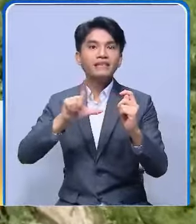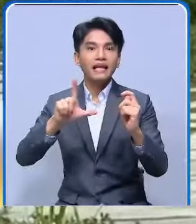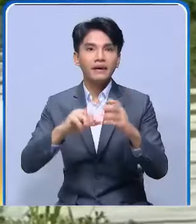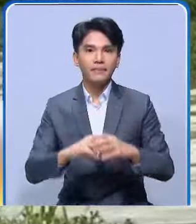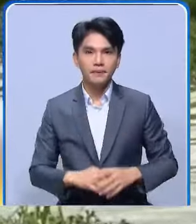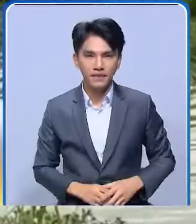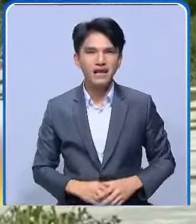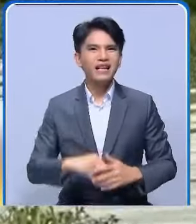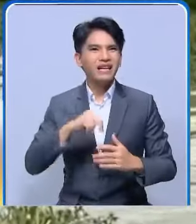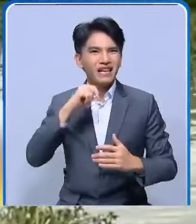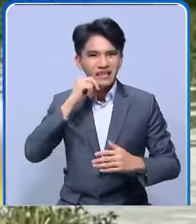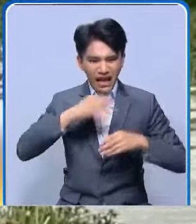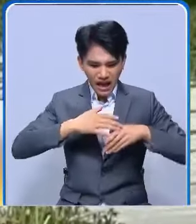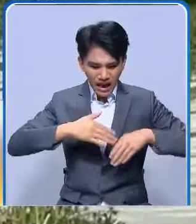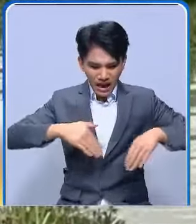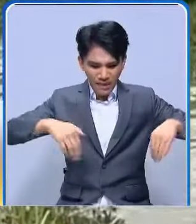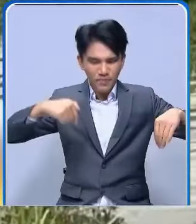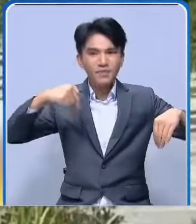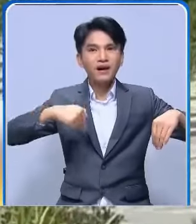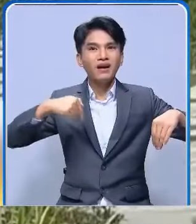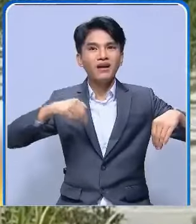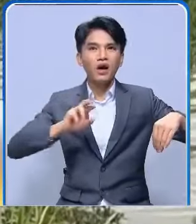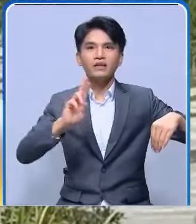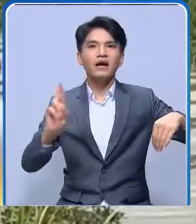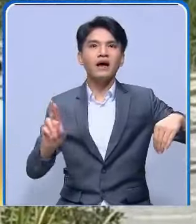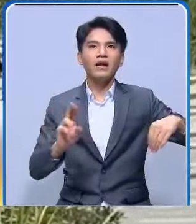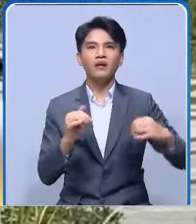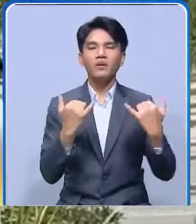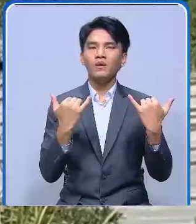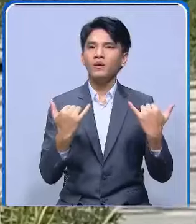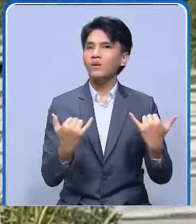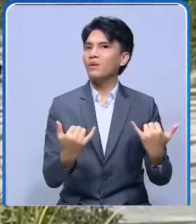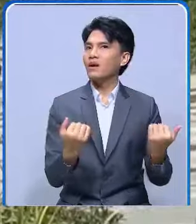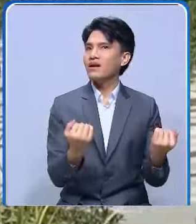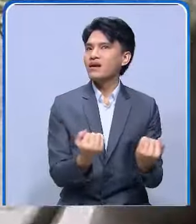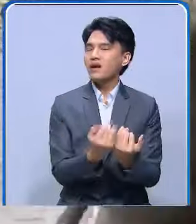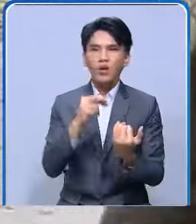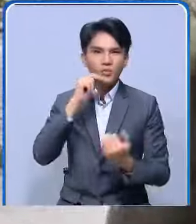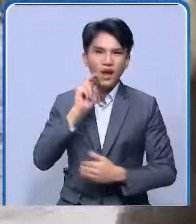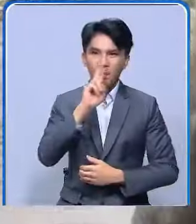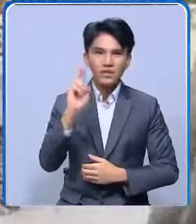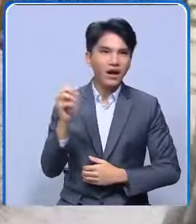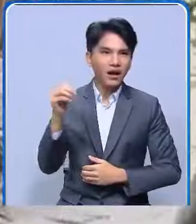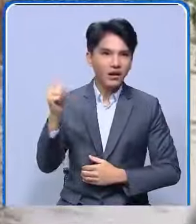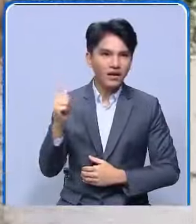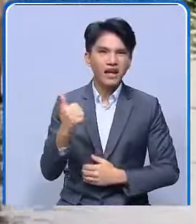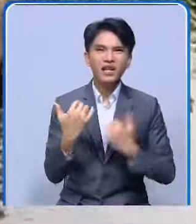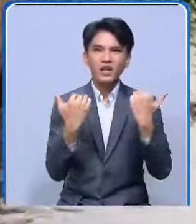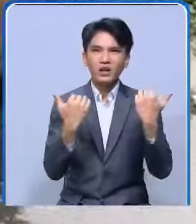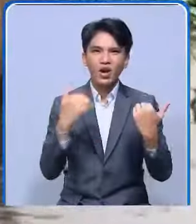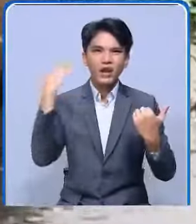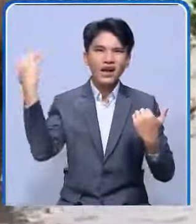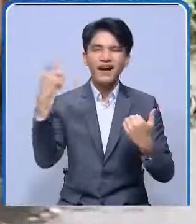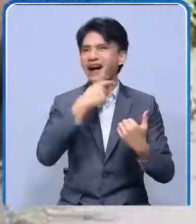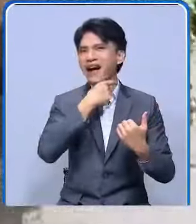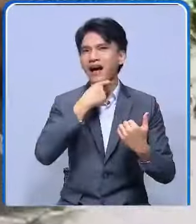ที่ใช้น้ำจากอ่างเก็บน้ำลำตะคองโอ้เกรงว่าอย่างนี้จะกระทบกับการผลิตน้ำประปาหรือเปล่าเนี่ยในช่วงหน้าแรงที่จะถึงนี้ก็ต้อง